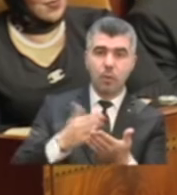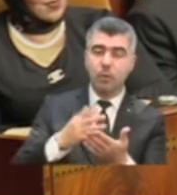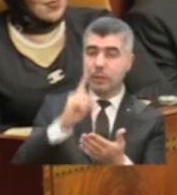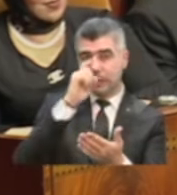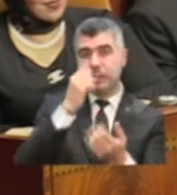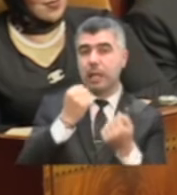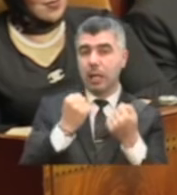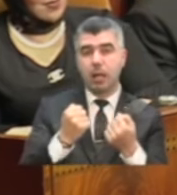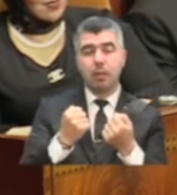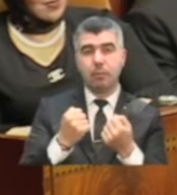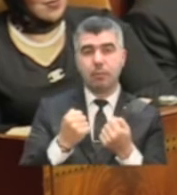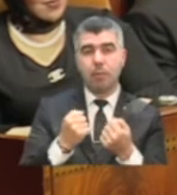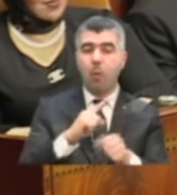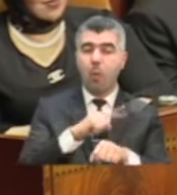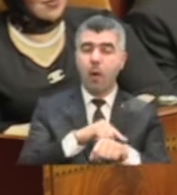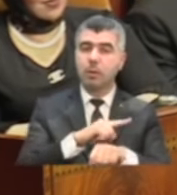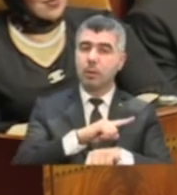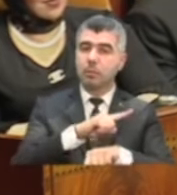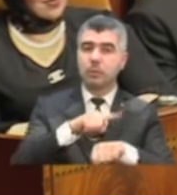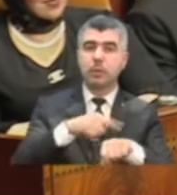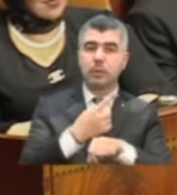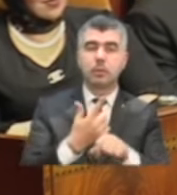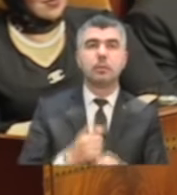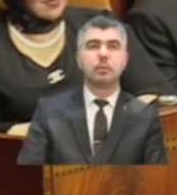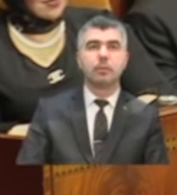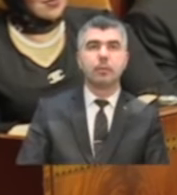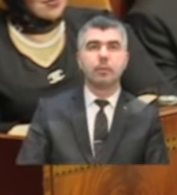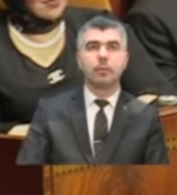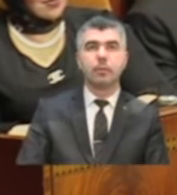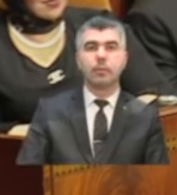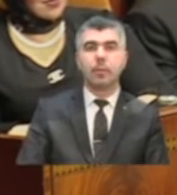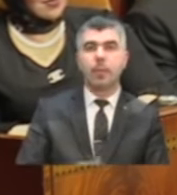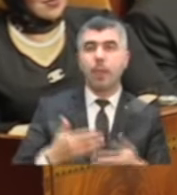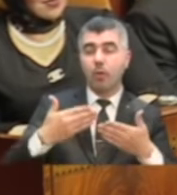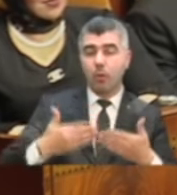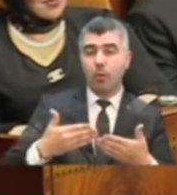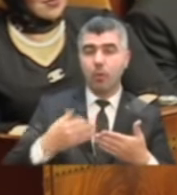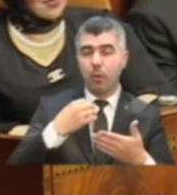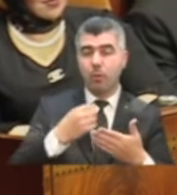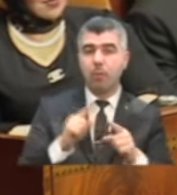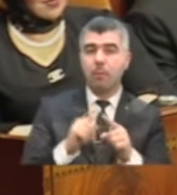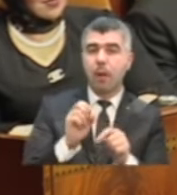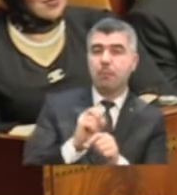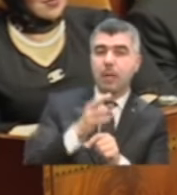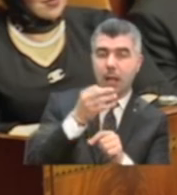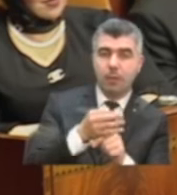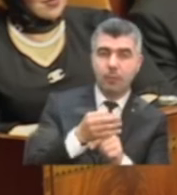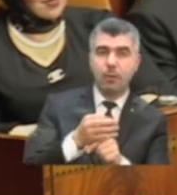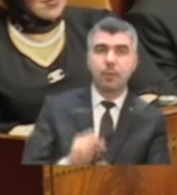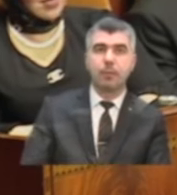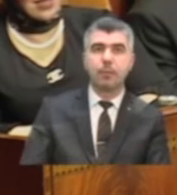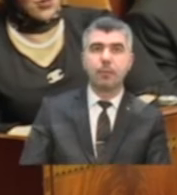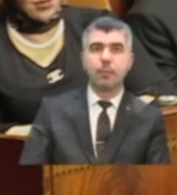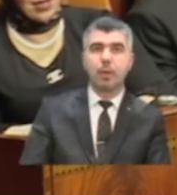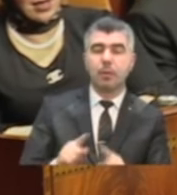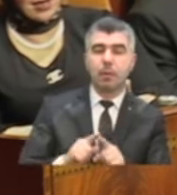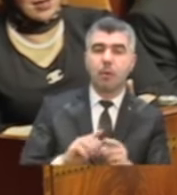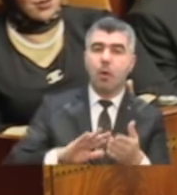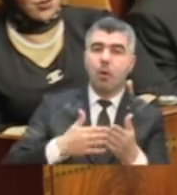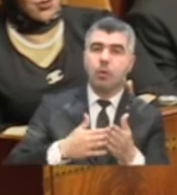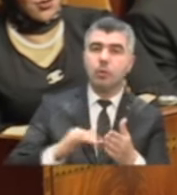وبالتالي العمليه قلت متداخله، لانه اليوم الهجره هو واحد لا جينيراسيون